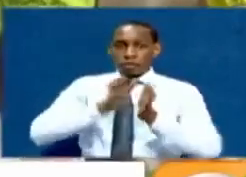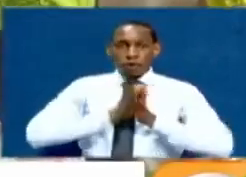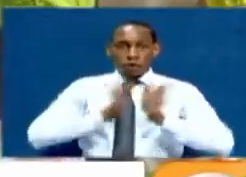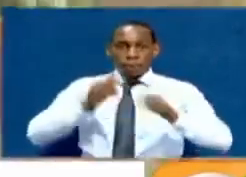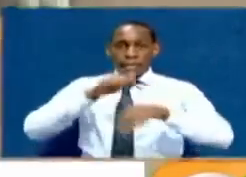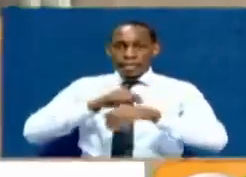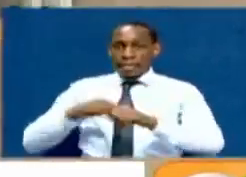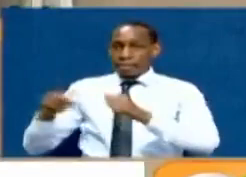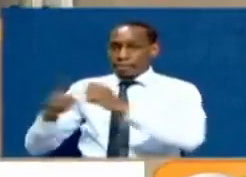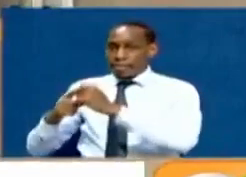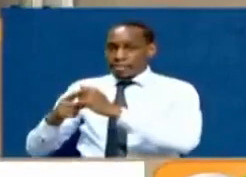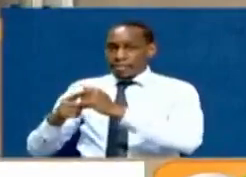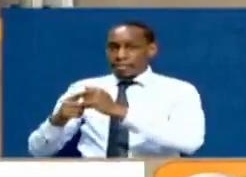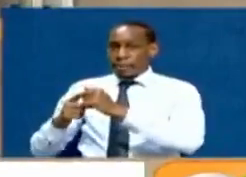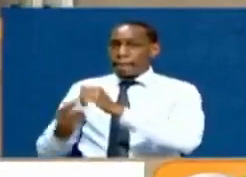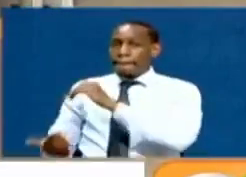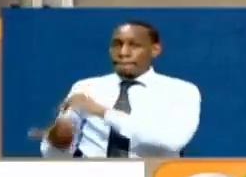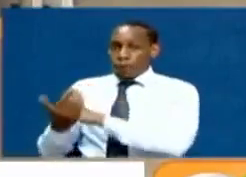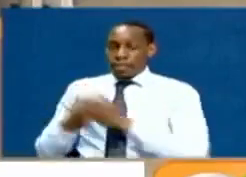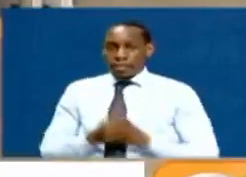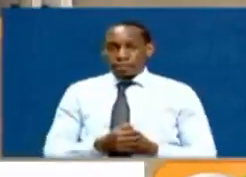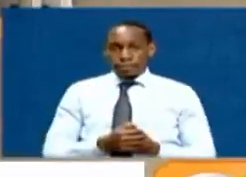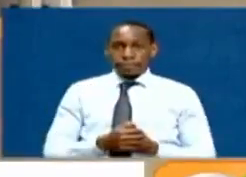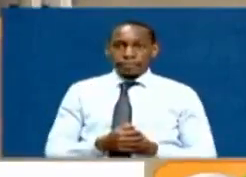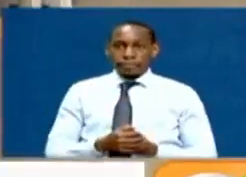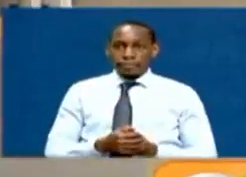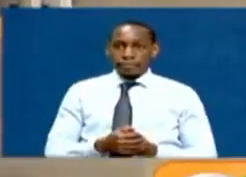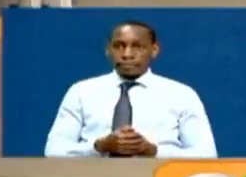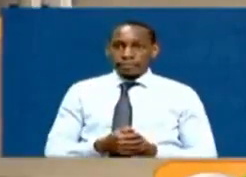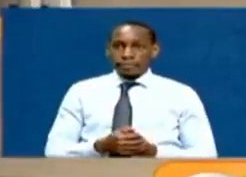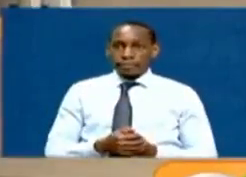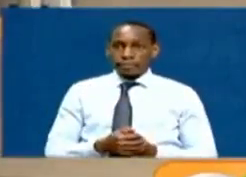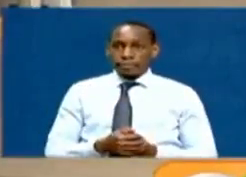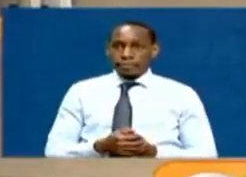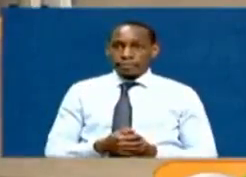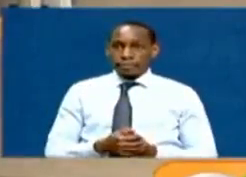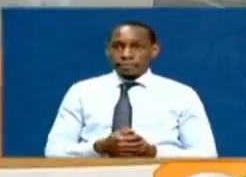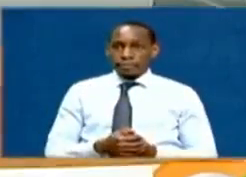vitafunguliwa saa 12 asubuhi. Maryanne Nyambura, Runinga ya Citizen.